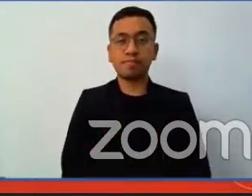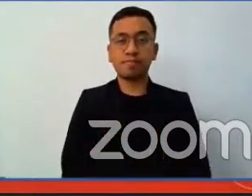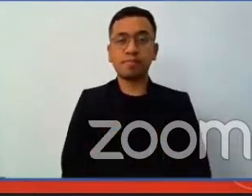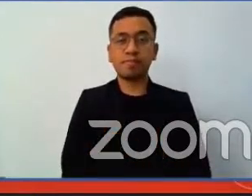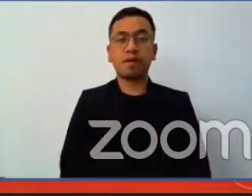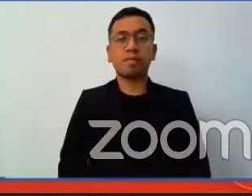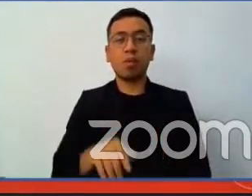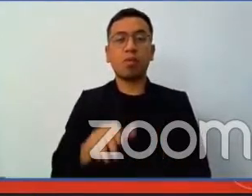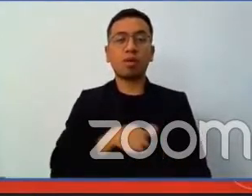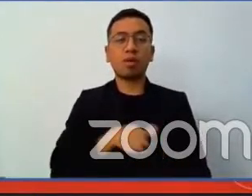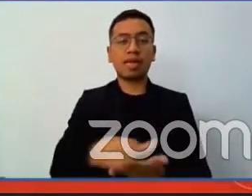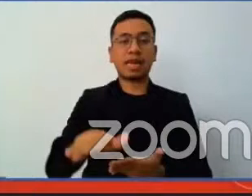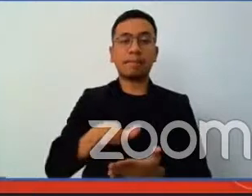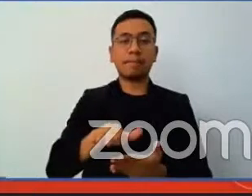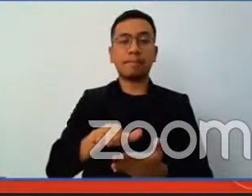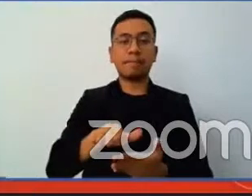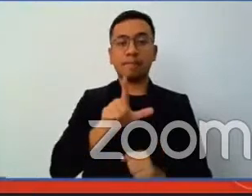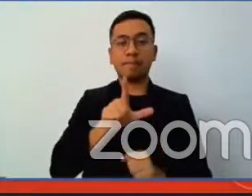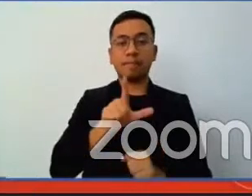link